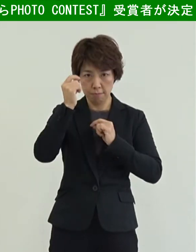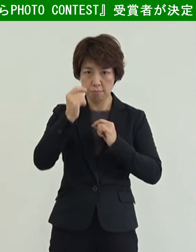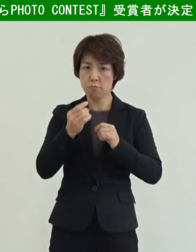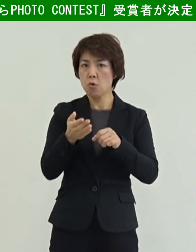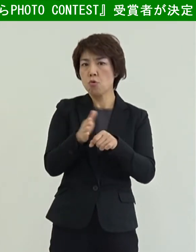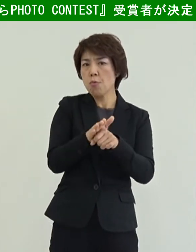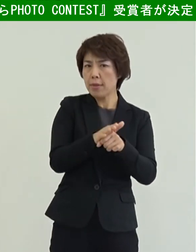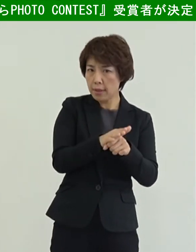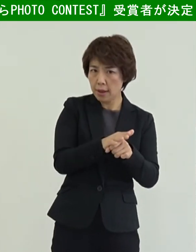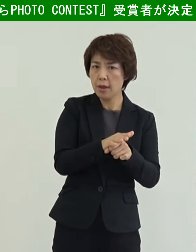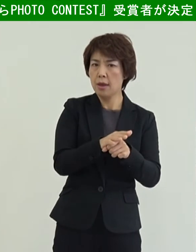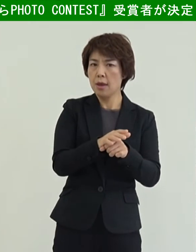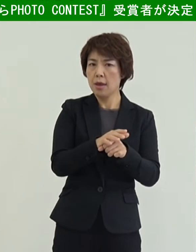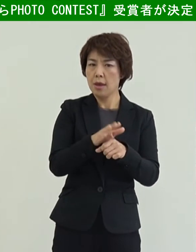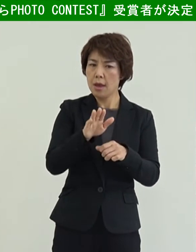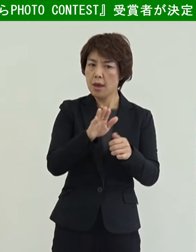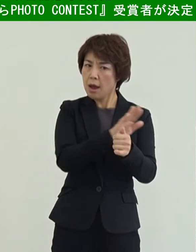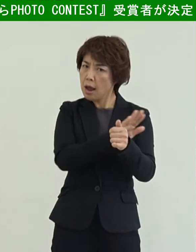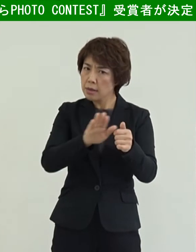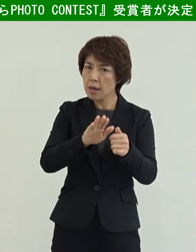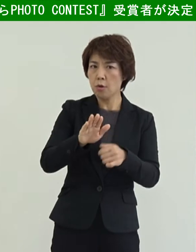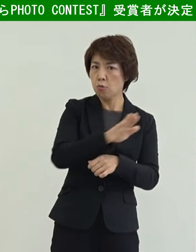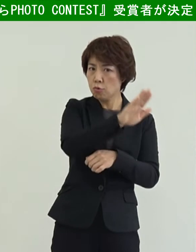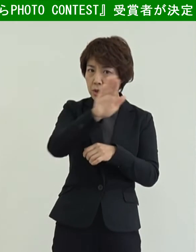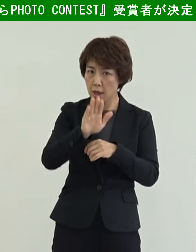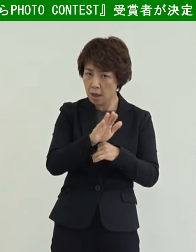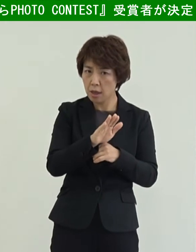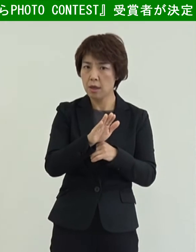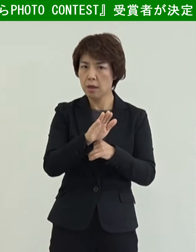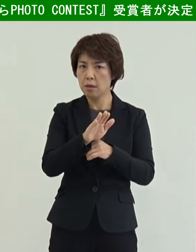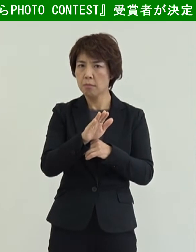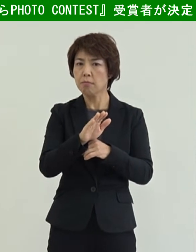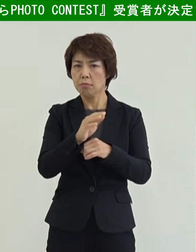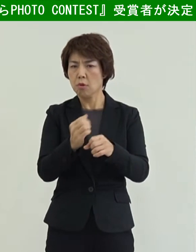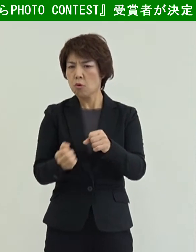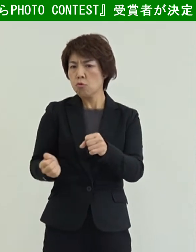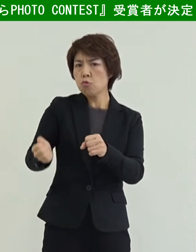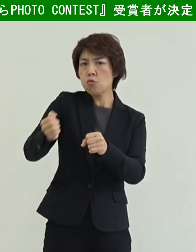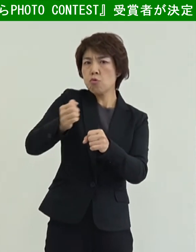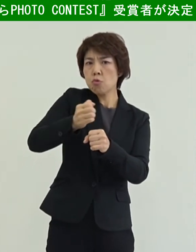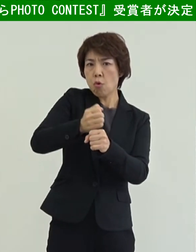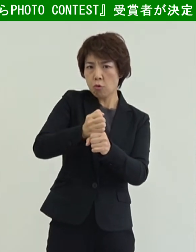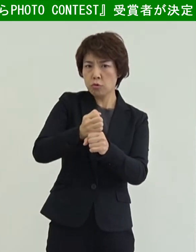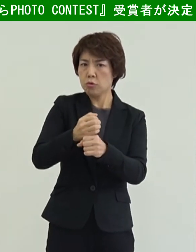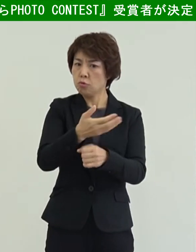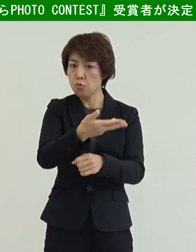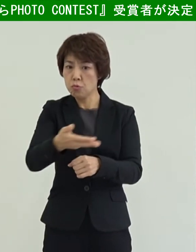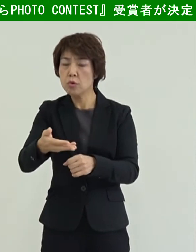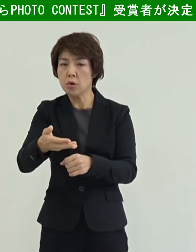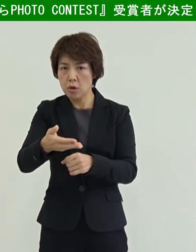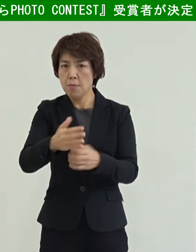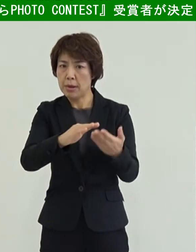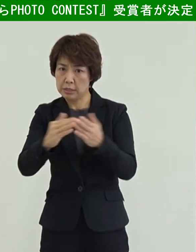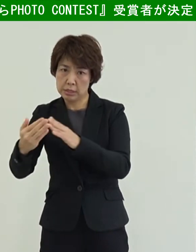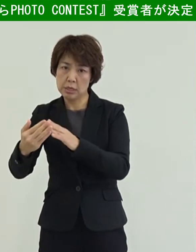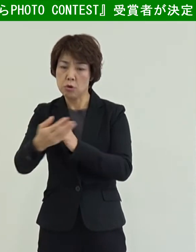背景の風景これが復興していく海辺に非常に著大に立つ